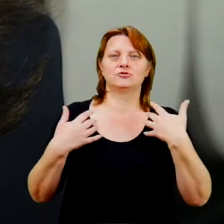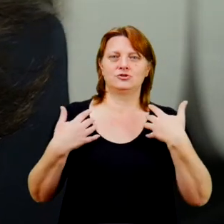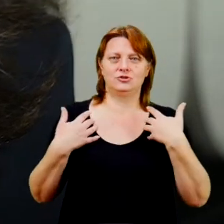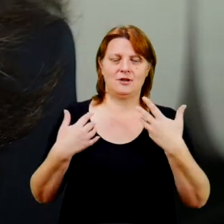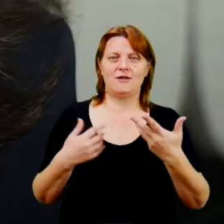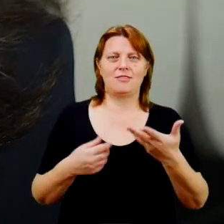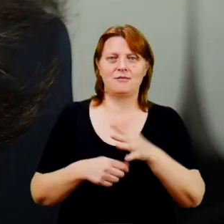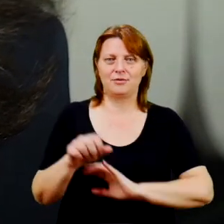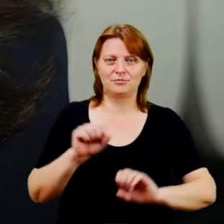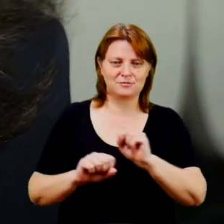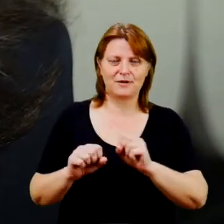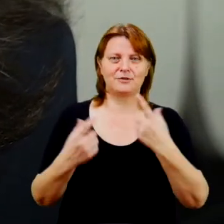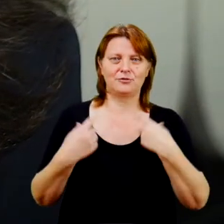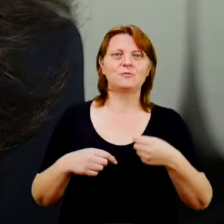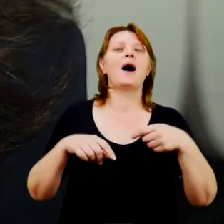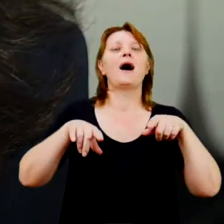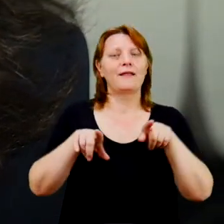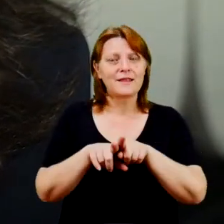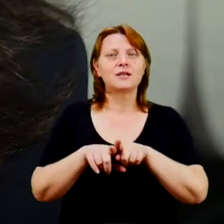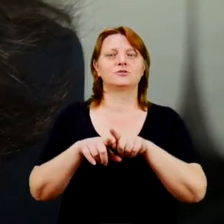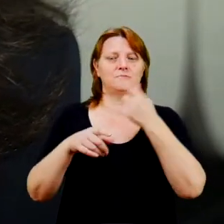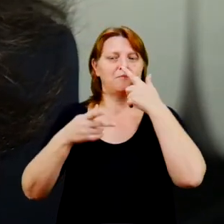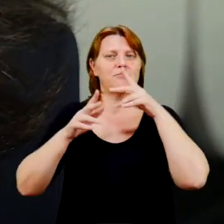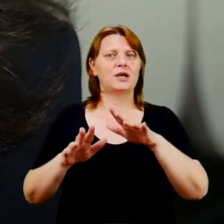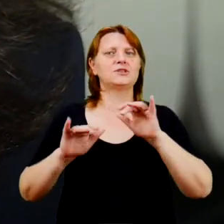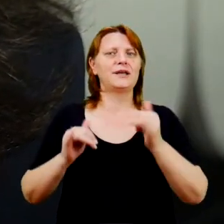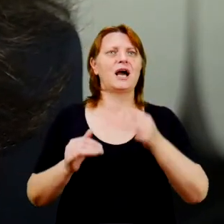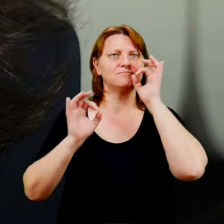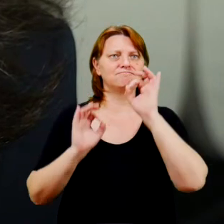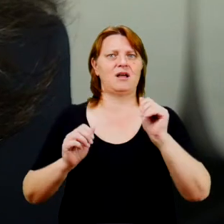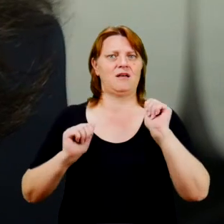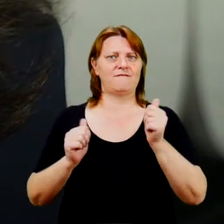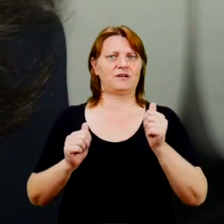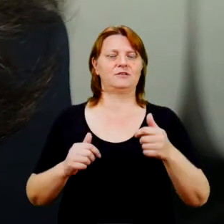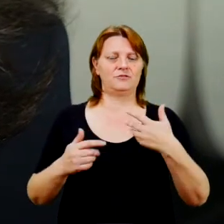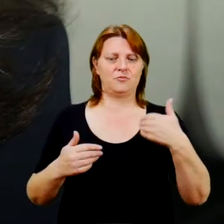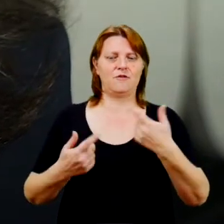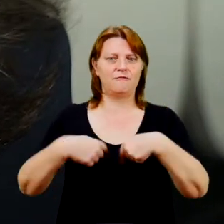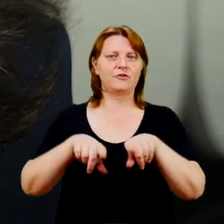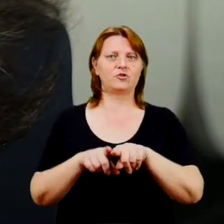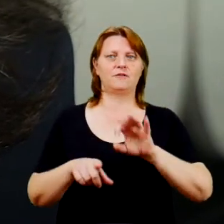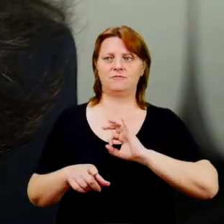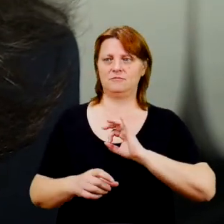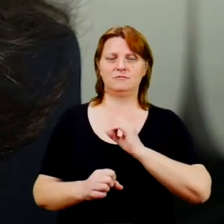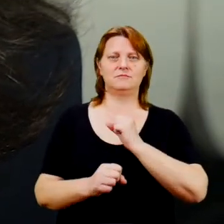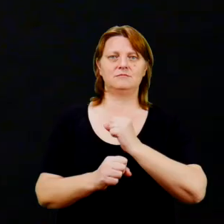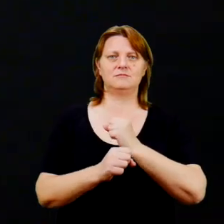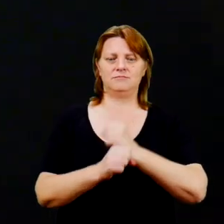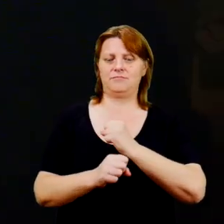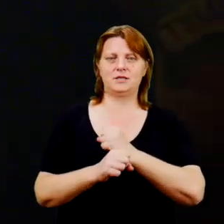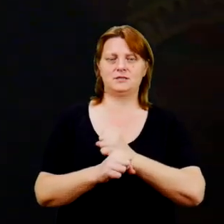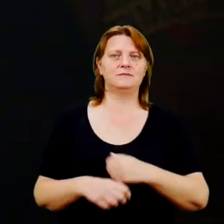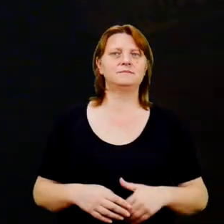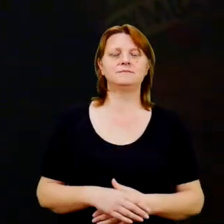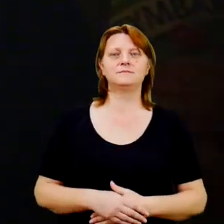niepełnosprawnościami, a z drugiej strony, jak efektywnie mimo niepełnosprawności mogą wykonywać czynności w ramach pracy.